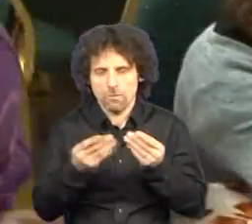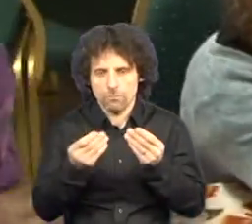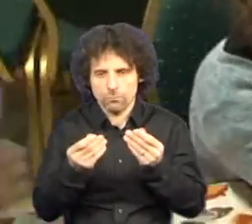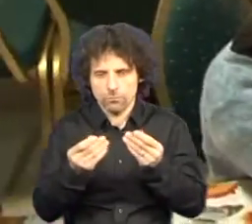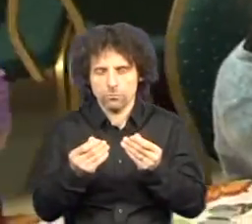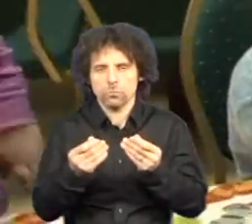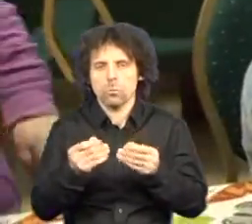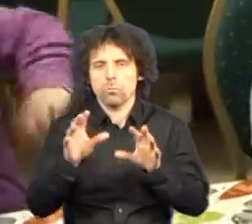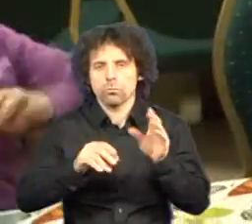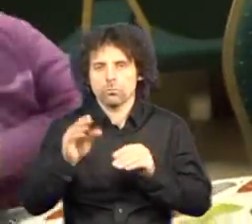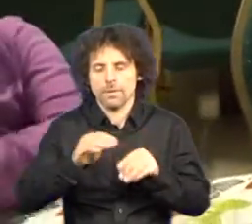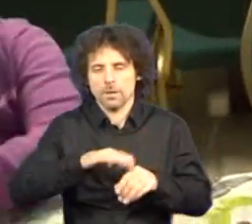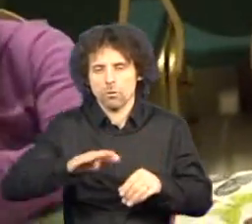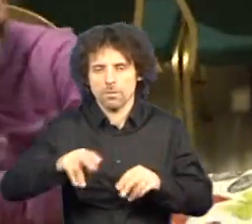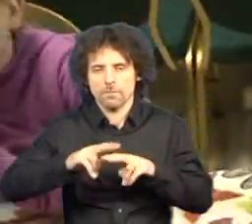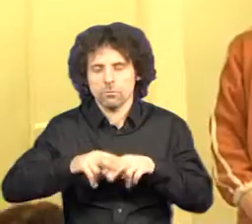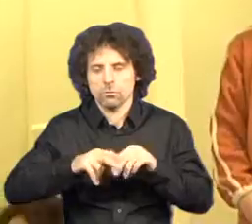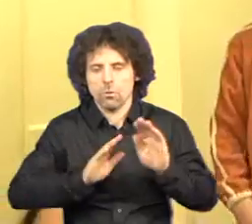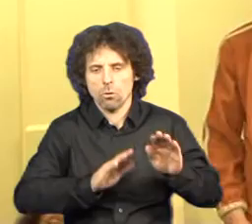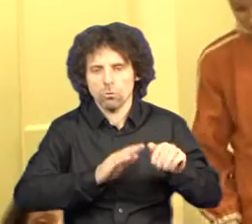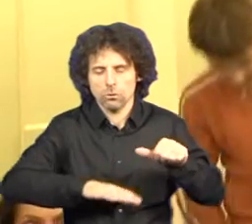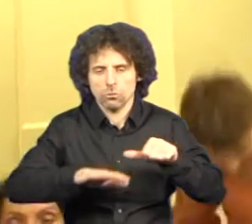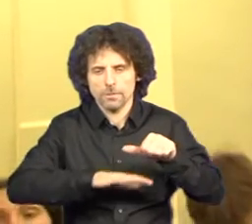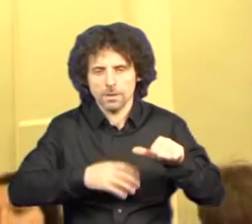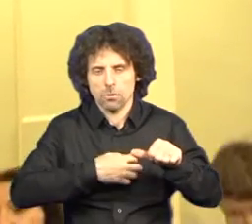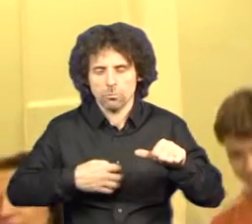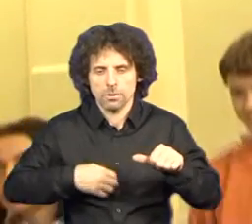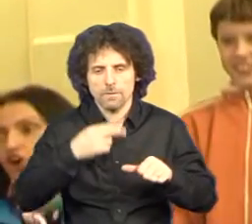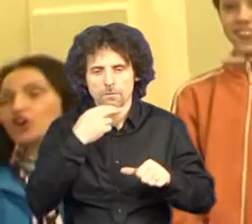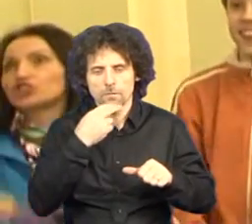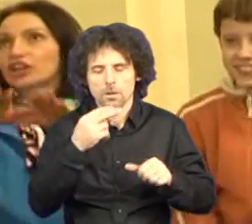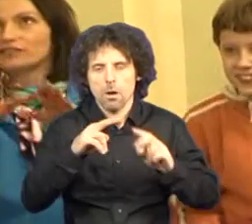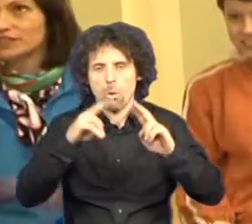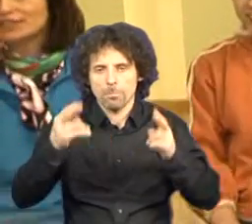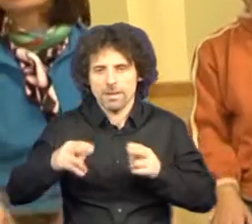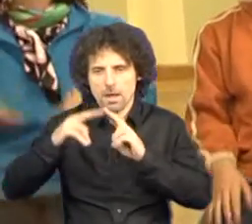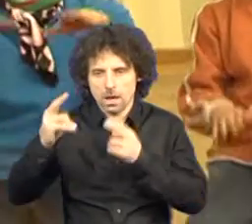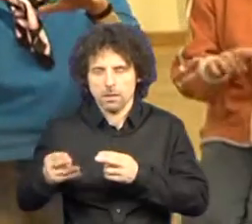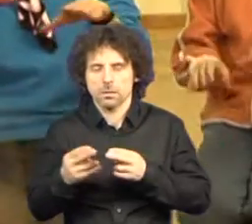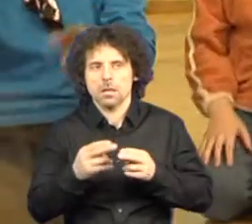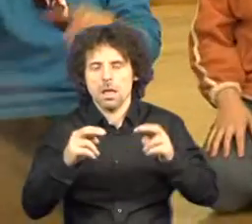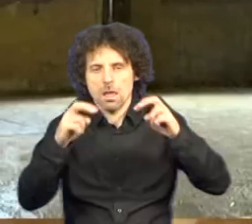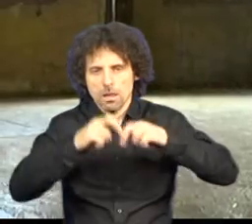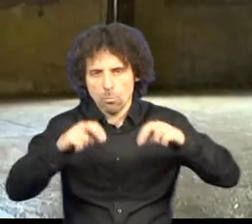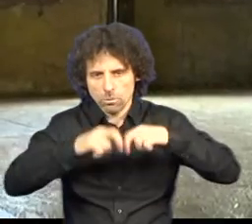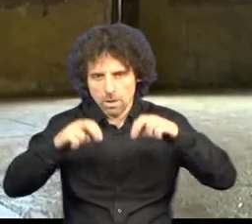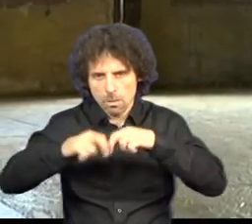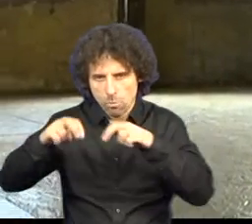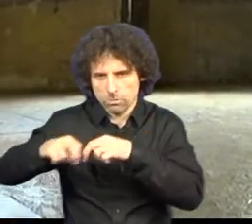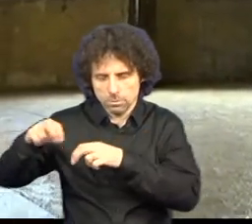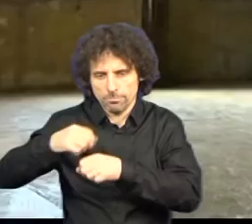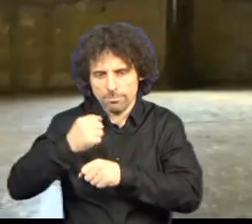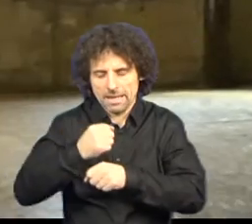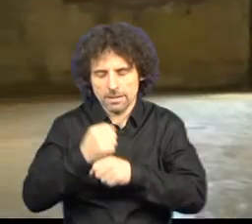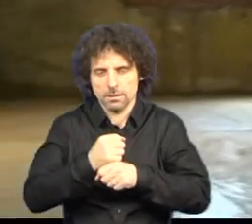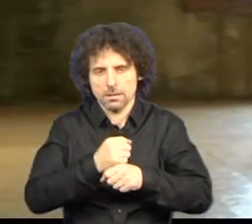Budżetu Narodowego Funduszu Ochrony Środowiska i Gospodarki Wodnej obiekty poddawane są kompleksowym renowacjom. Takie